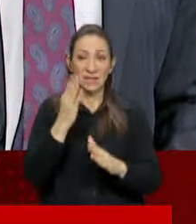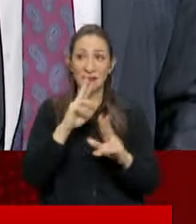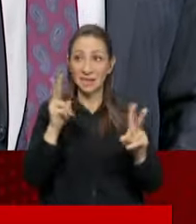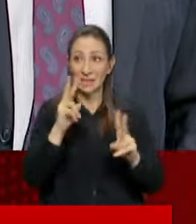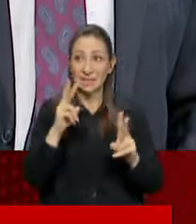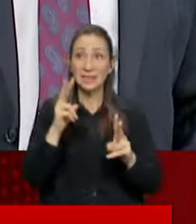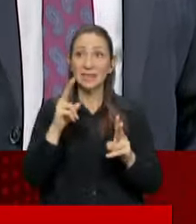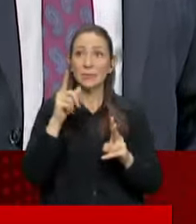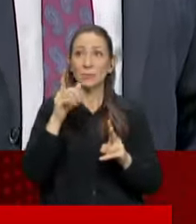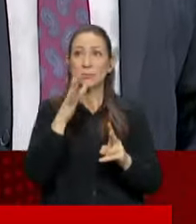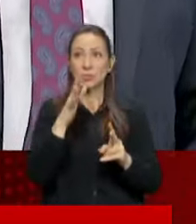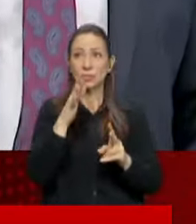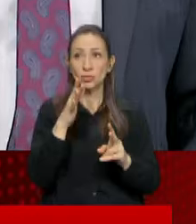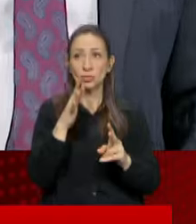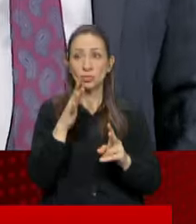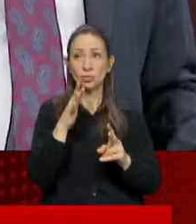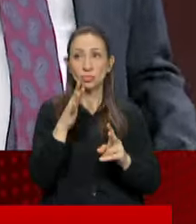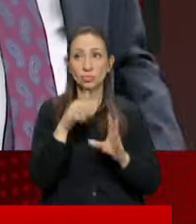gazı biliyorsunuz